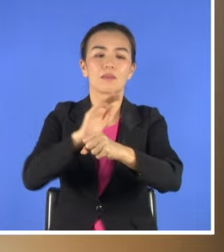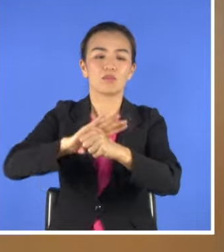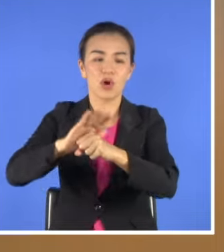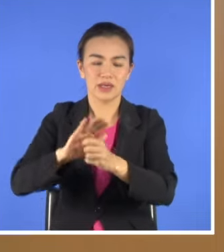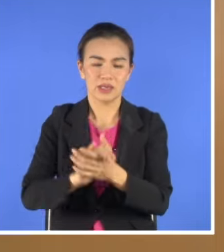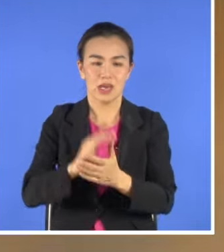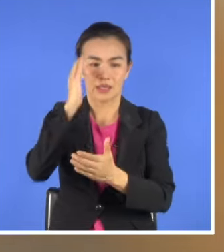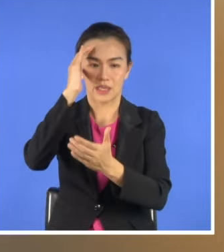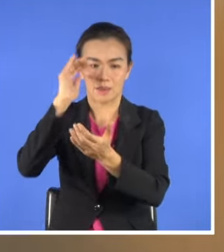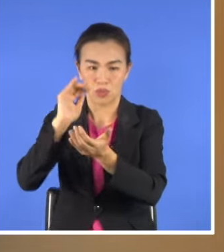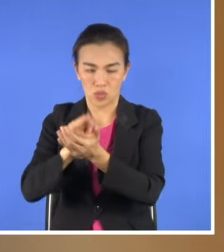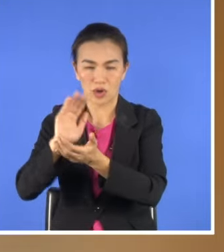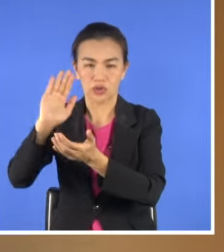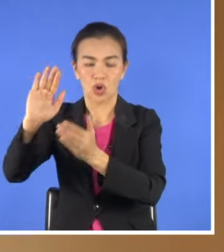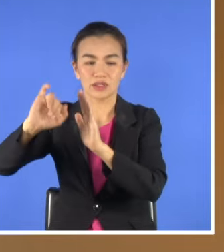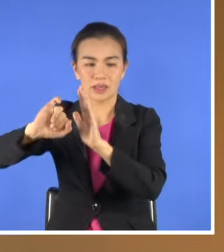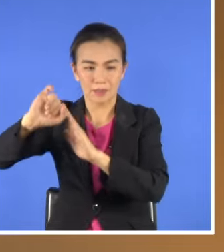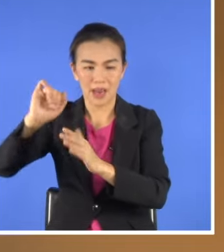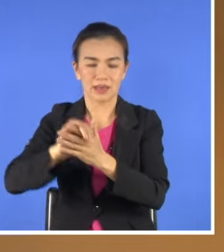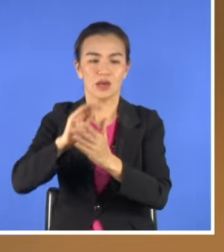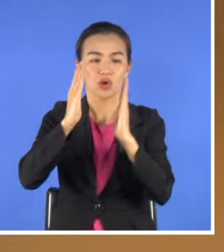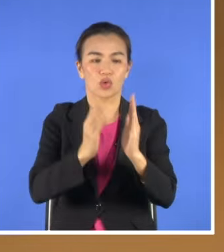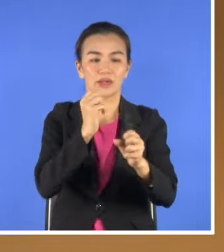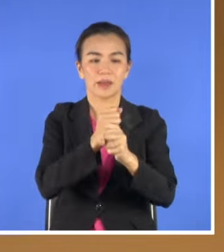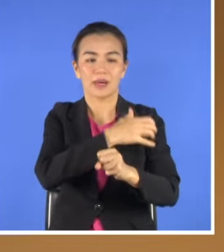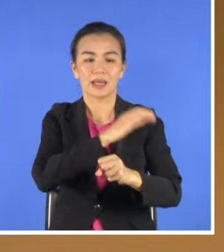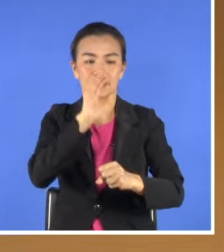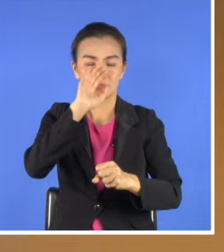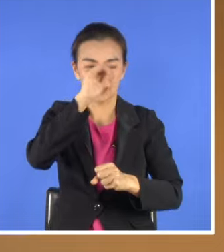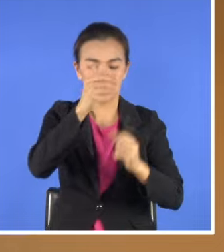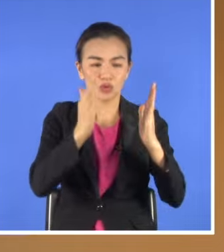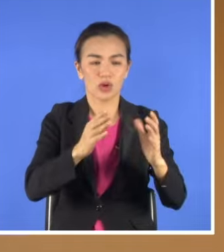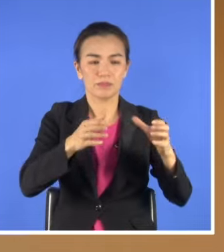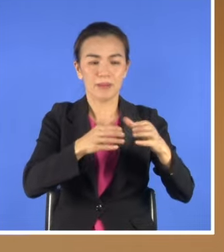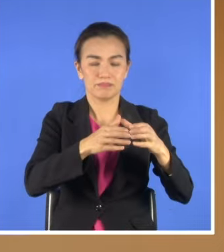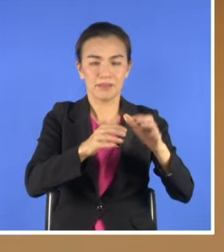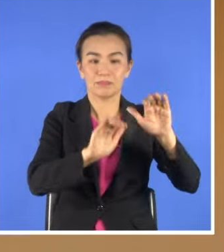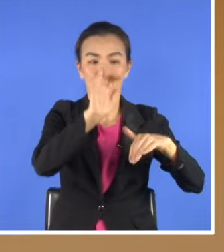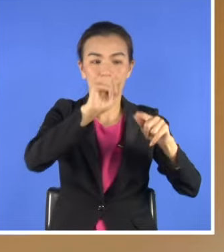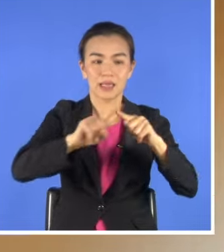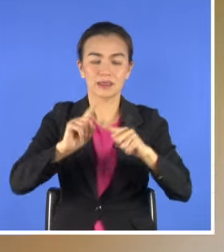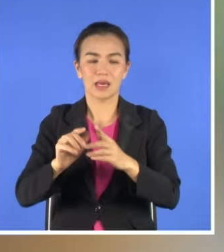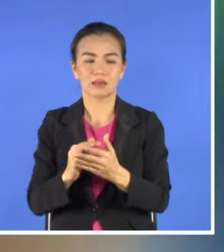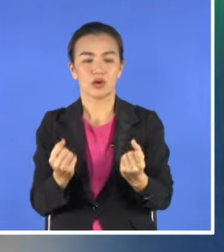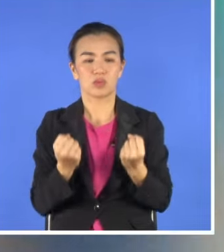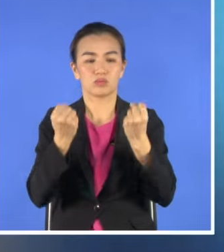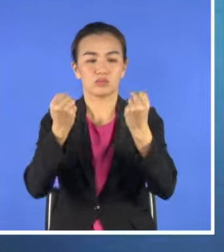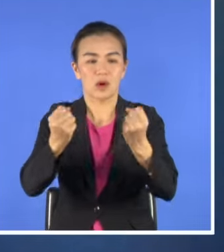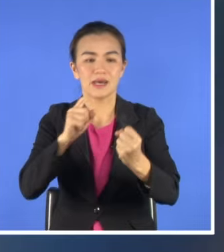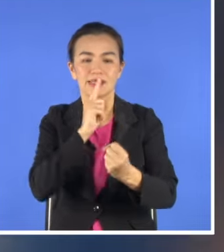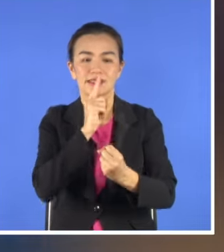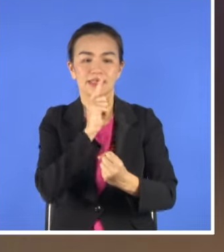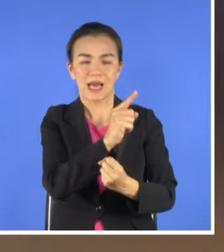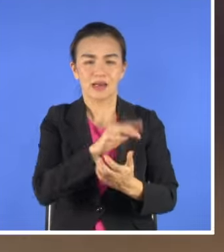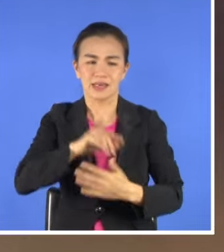ราจรเชียงใหม่ตำรวจตรวจคนเข้าเมืองเจ้าหน้าที่ฝ่ายปกครองลงพื้นที่ห้ามกำชับคือแบบกำชับเลยว่าห้ามขาย